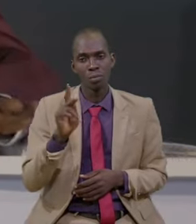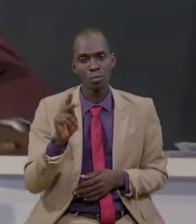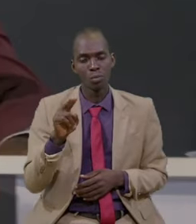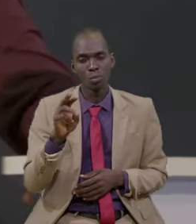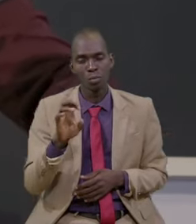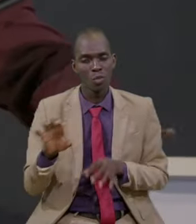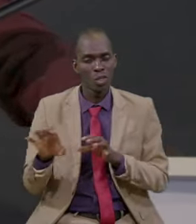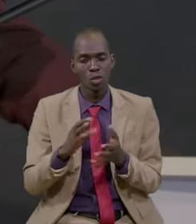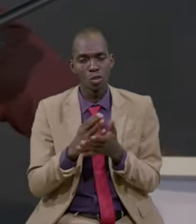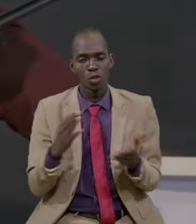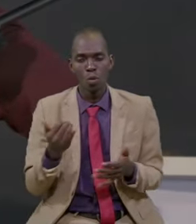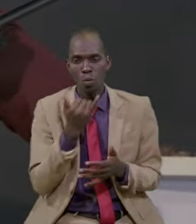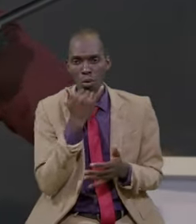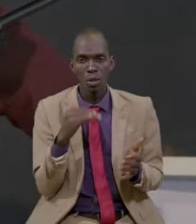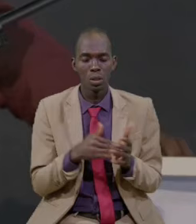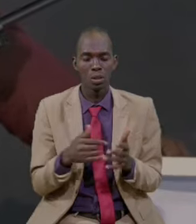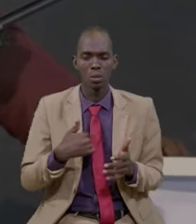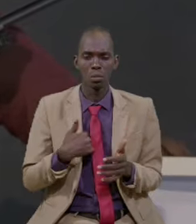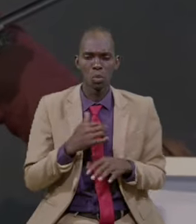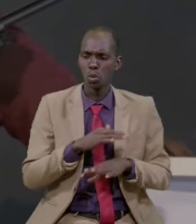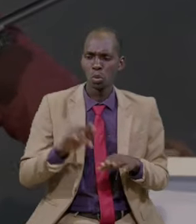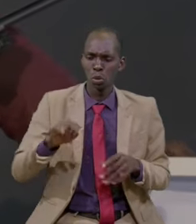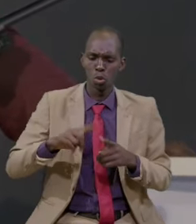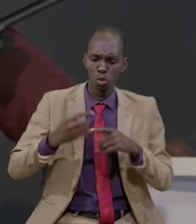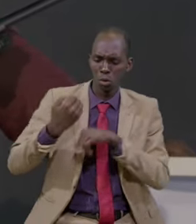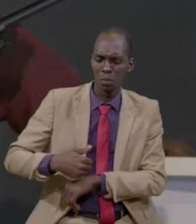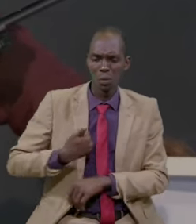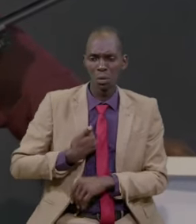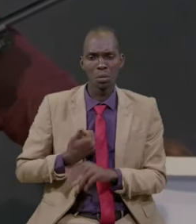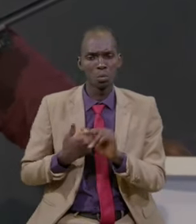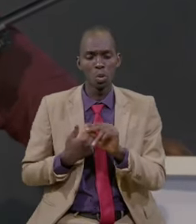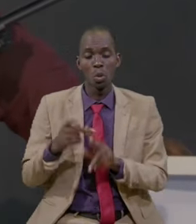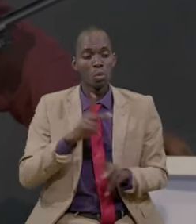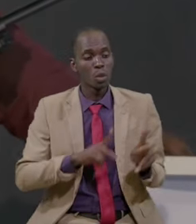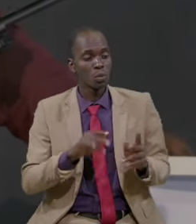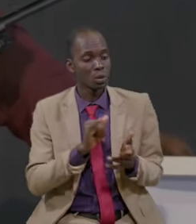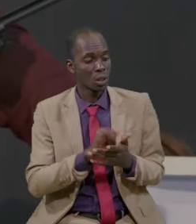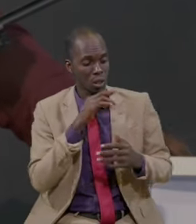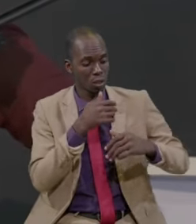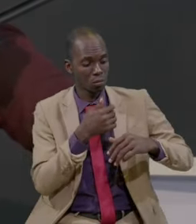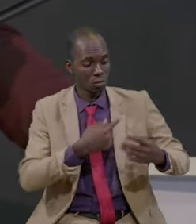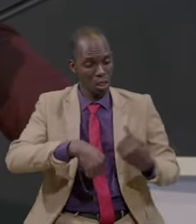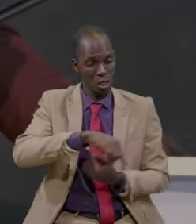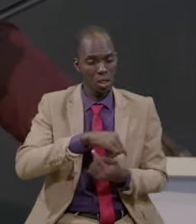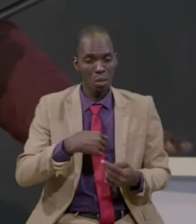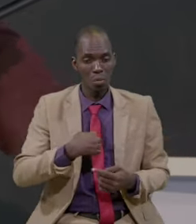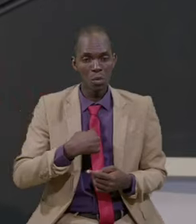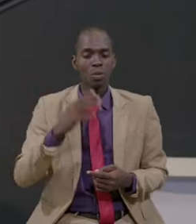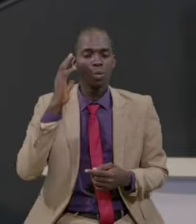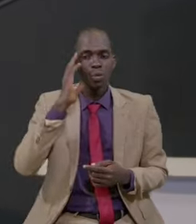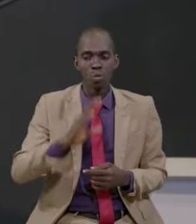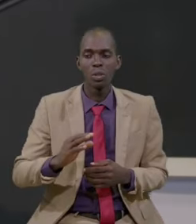moi, je n'ai pas besoin de répondre. Ceux qui sont avec moi, à tout moment, ils vont répondre à ma